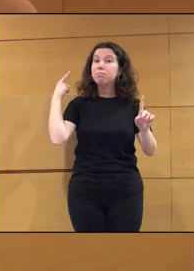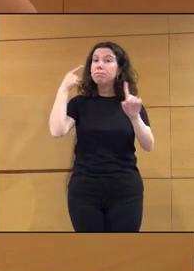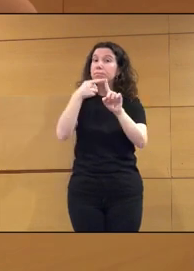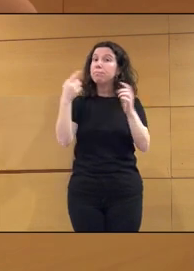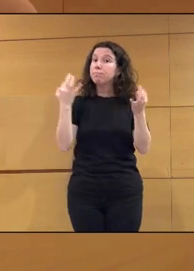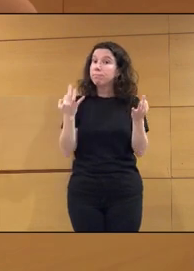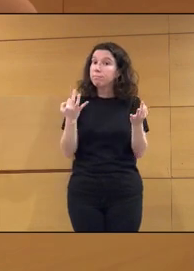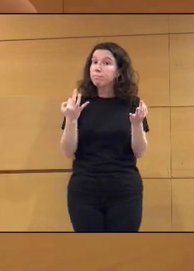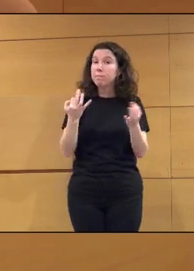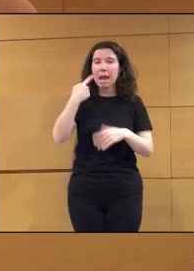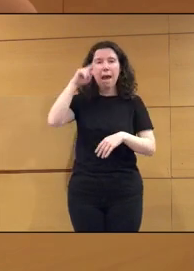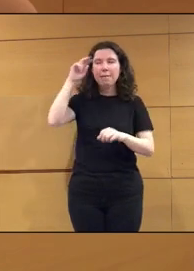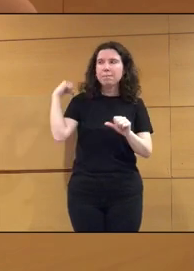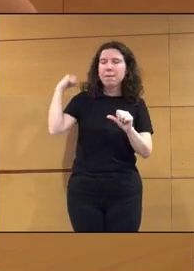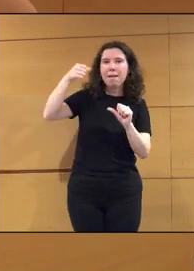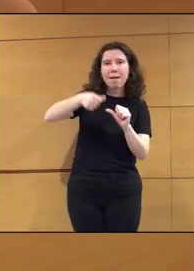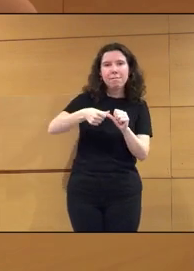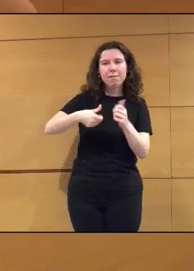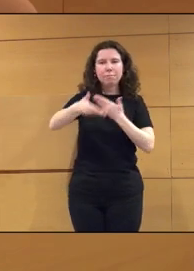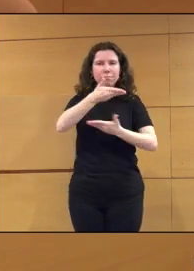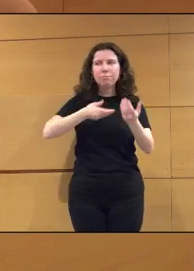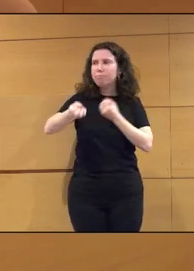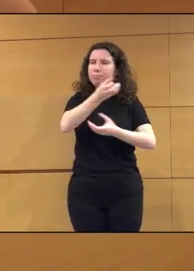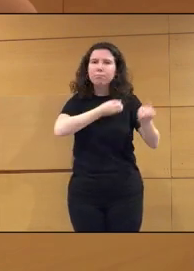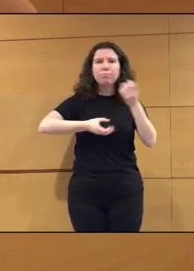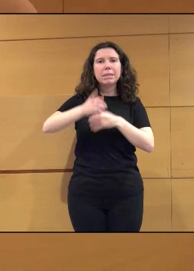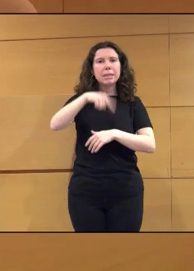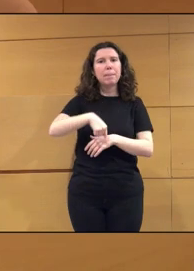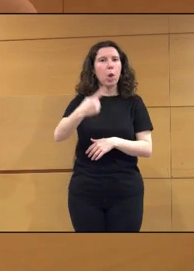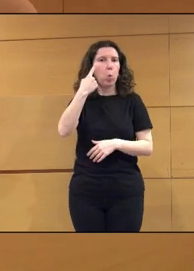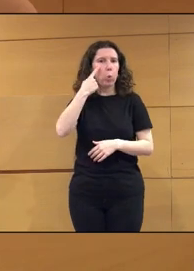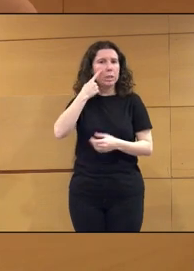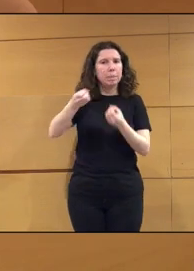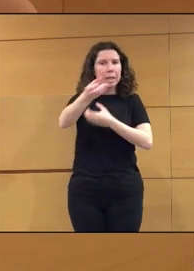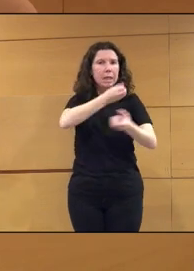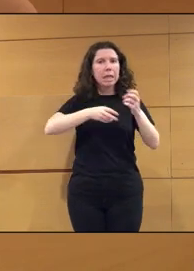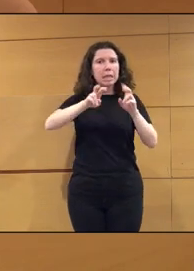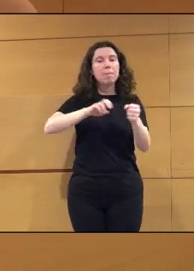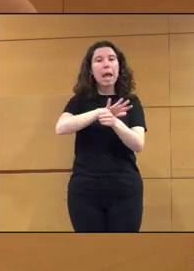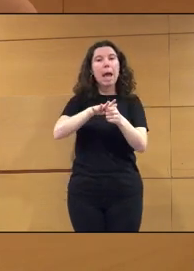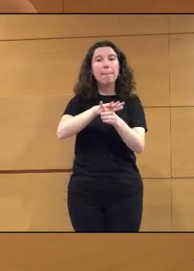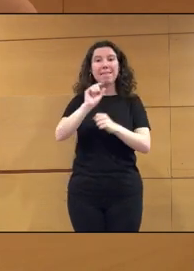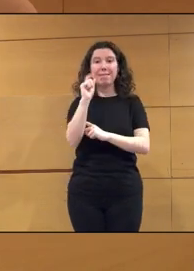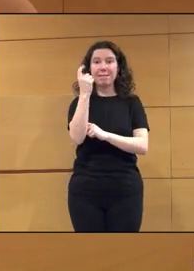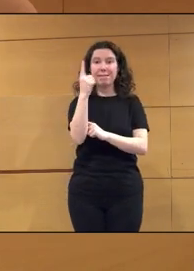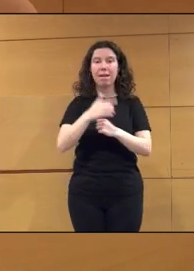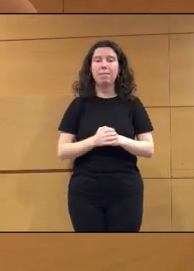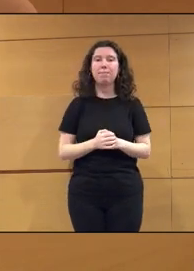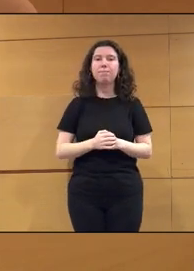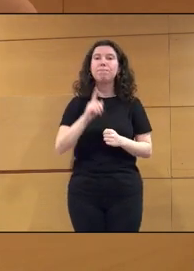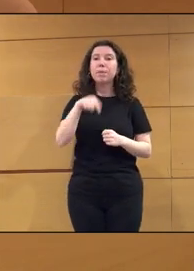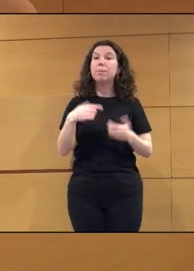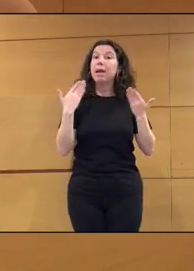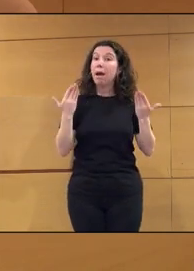compartir experiències, coneixement doncs, en l'àmbit d'accessibilitat digital i a més aquesta vegada doncs,